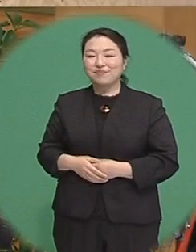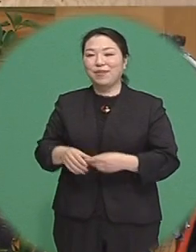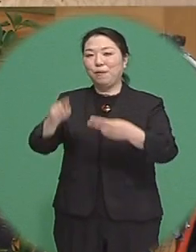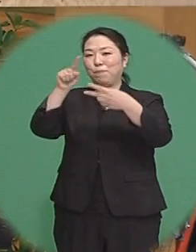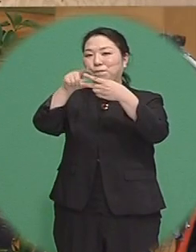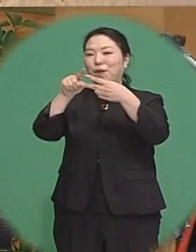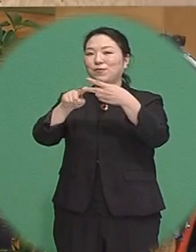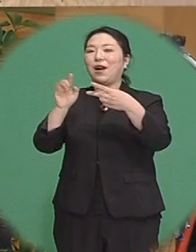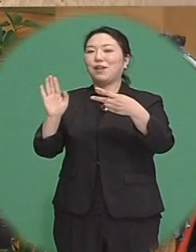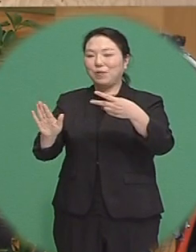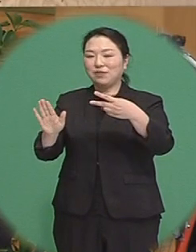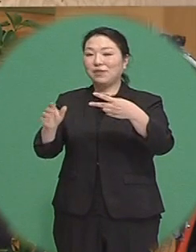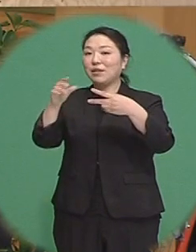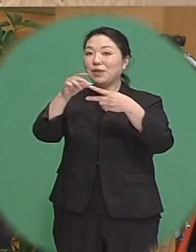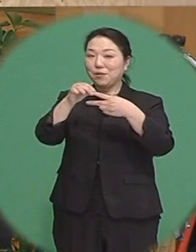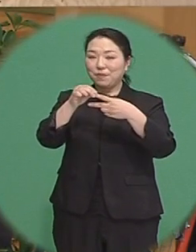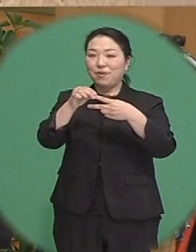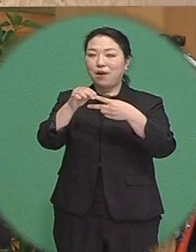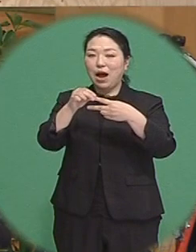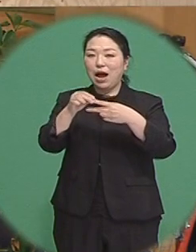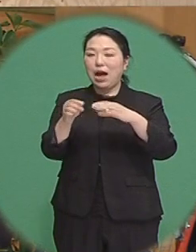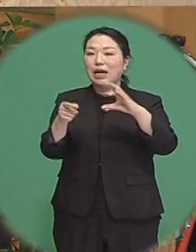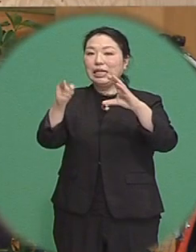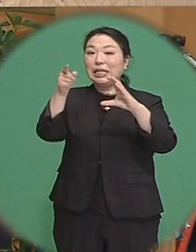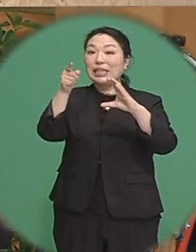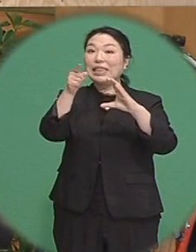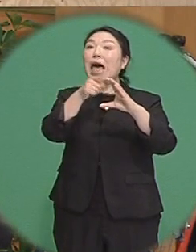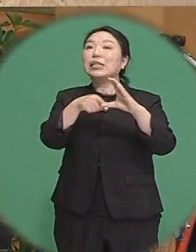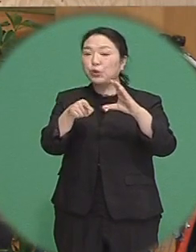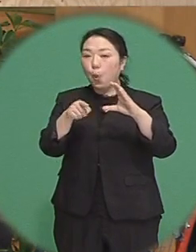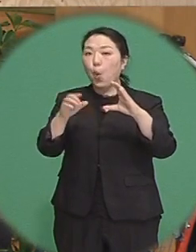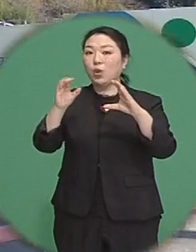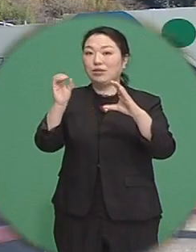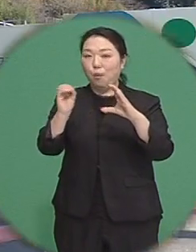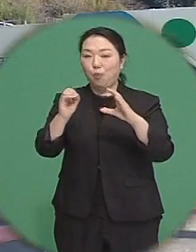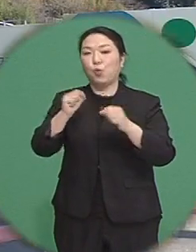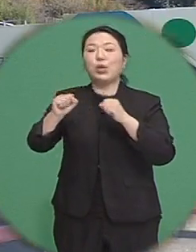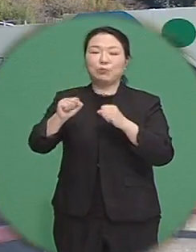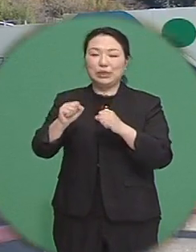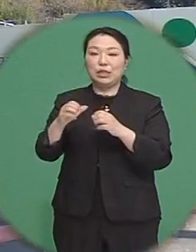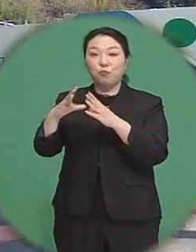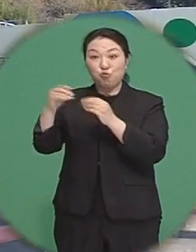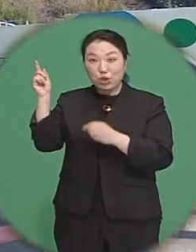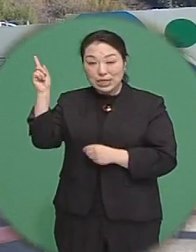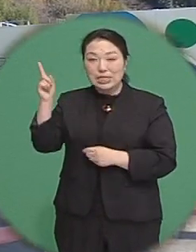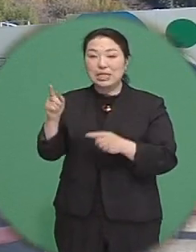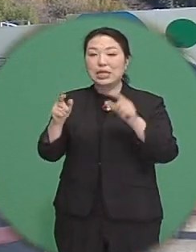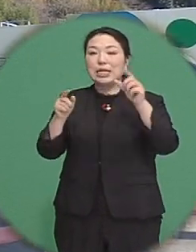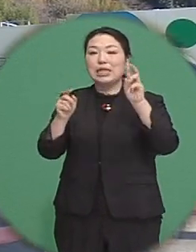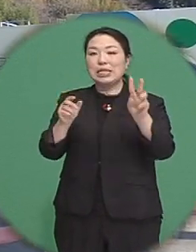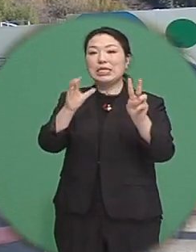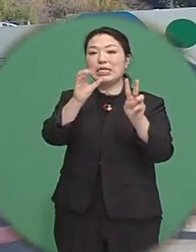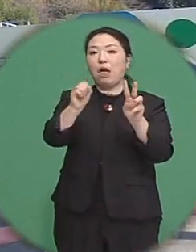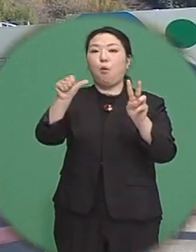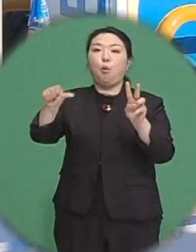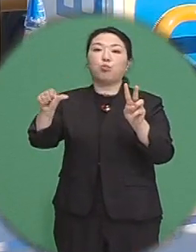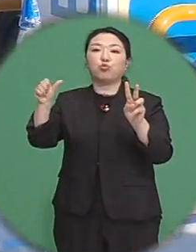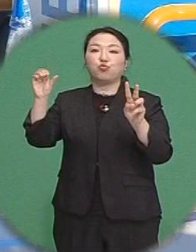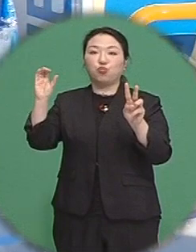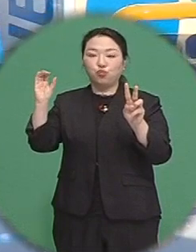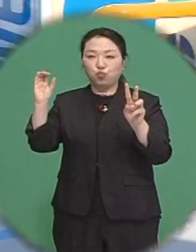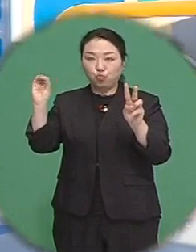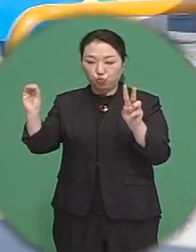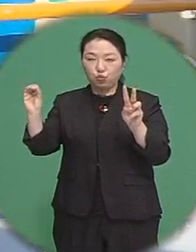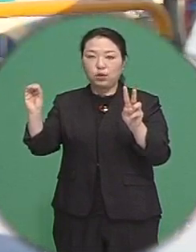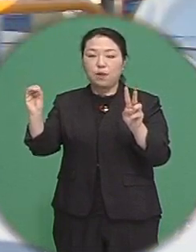点申し上げますまず1点目は立つ炭素の取り組みです国は2050年までにカーボンニュートラルの